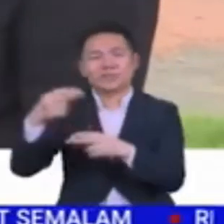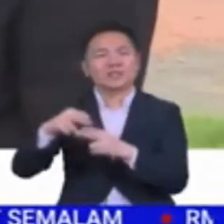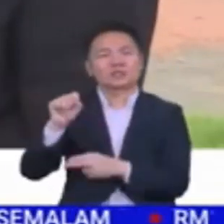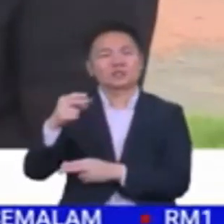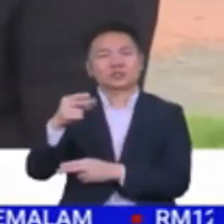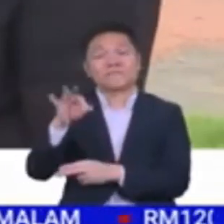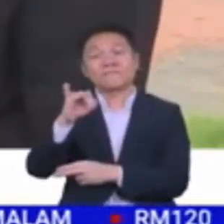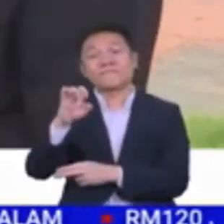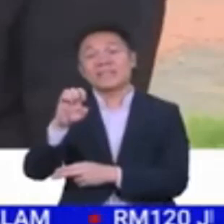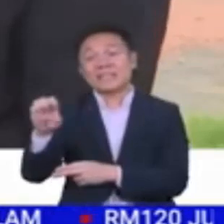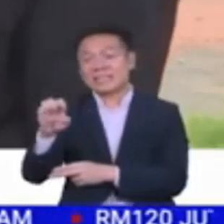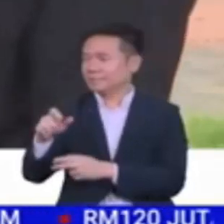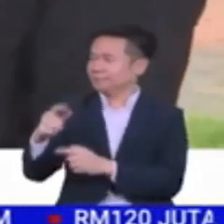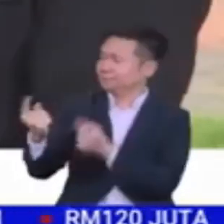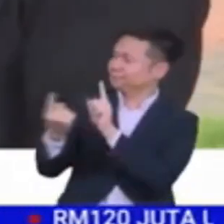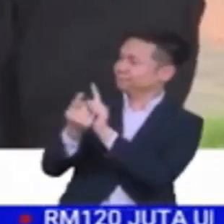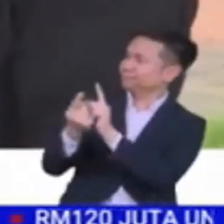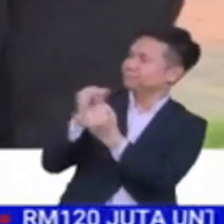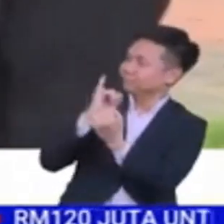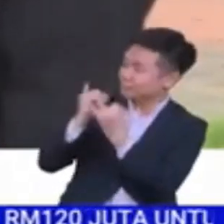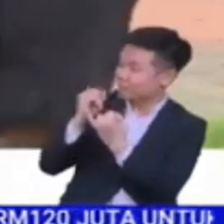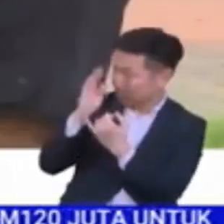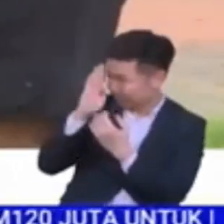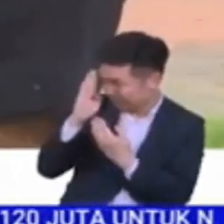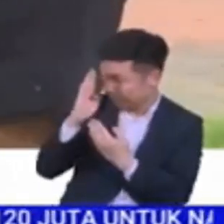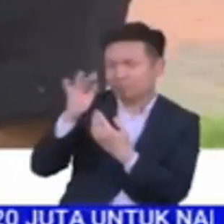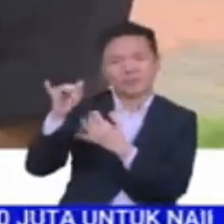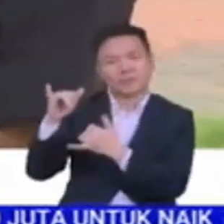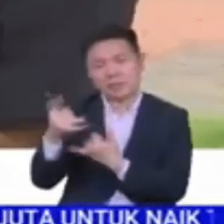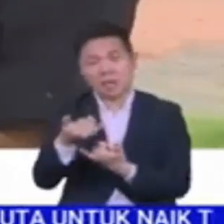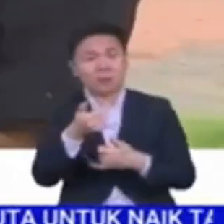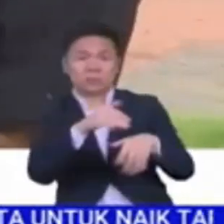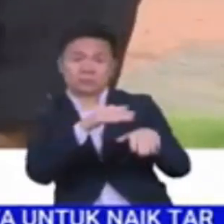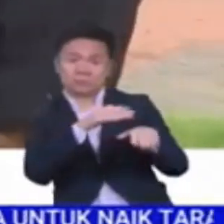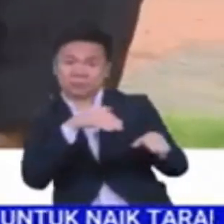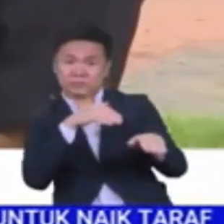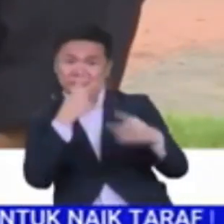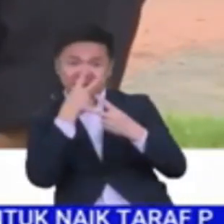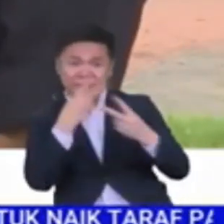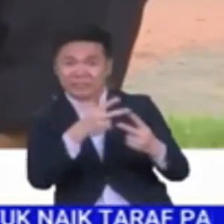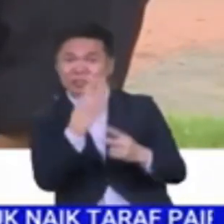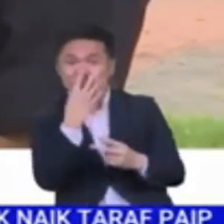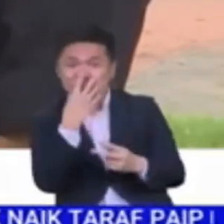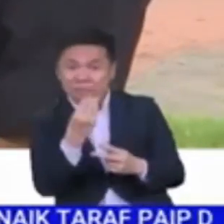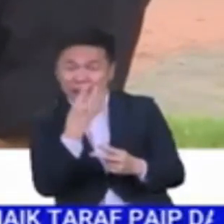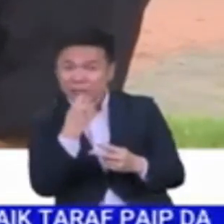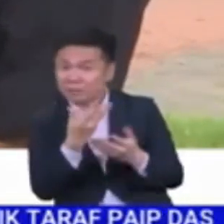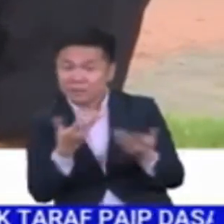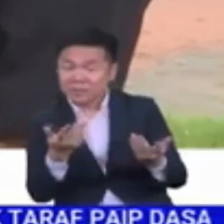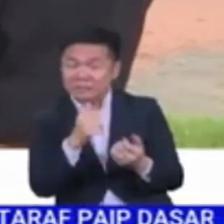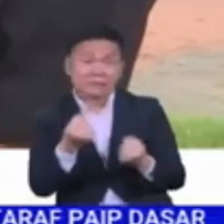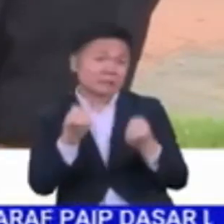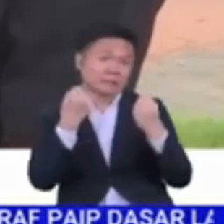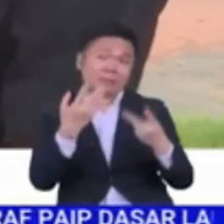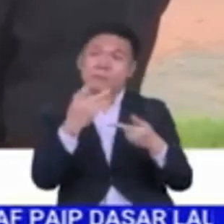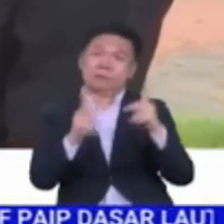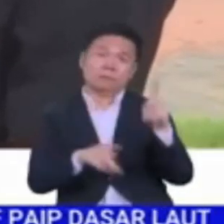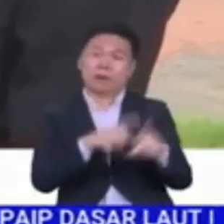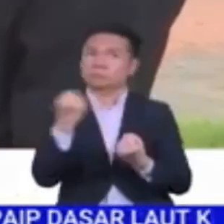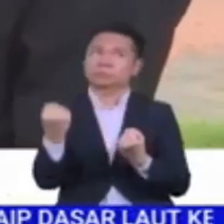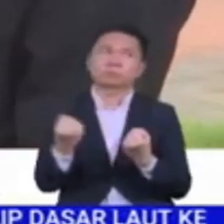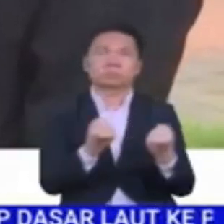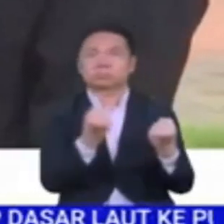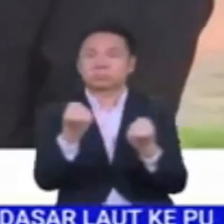Syafiee Muhammad. Baik tuan, bagaimana dengan aliran semasa trafik di kawasan Seremban memandangkan orang ramai sudah mula pulang dari